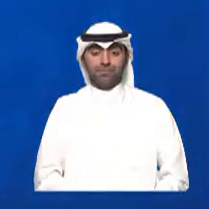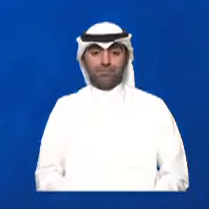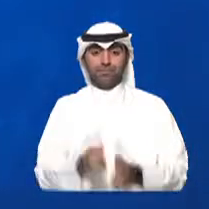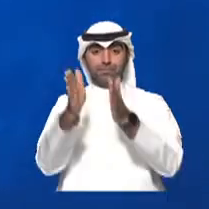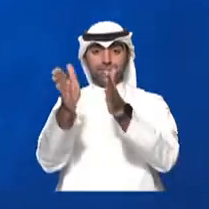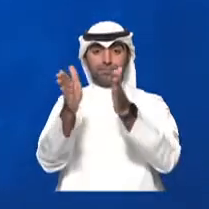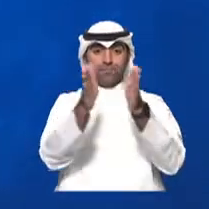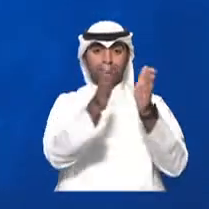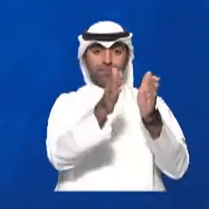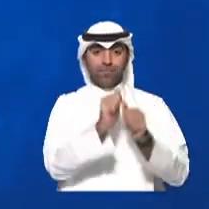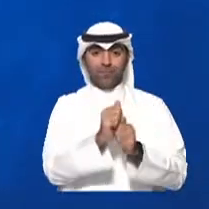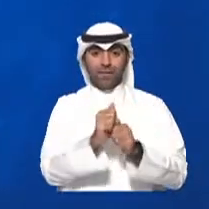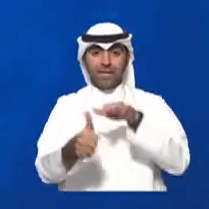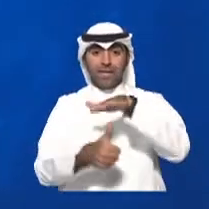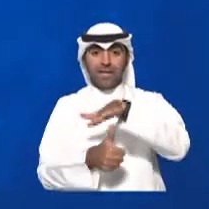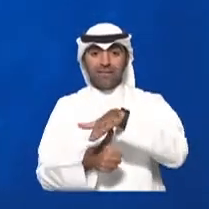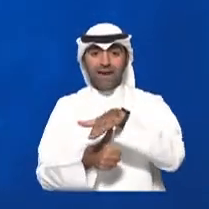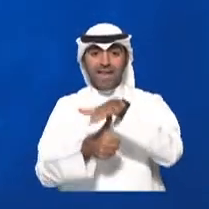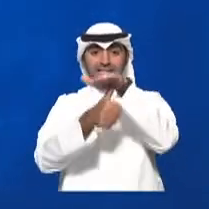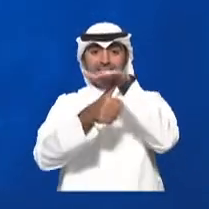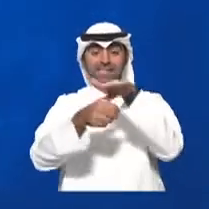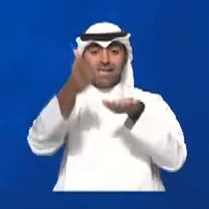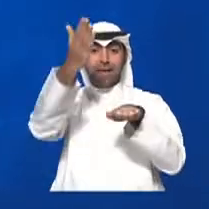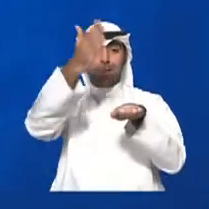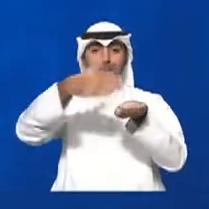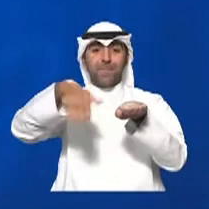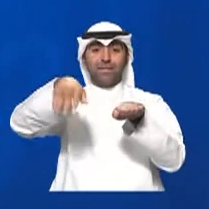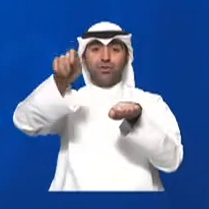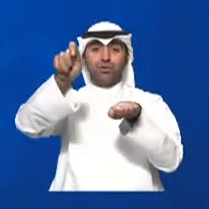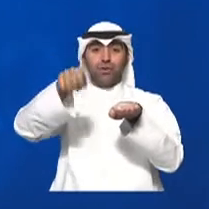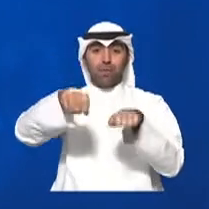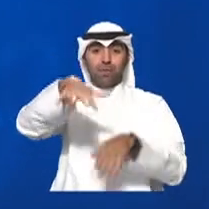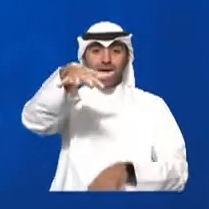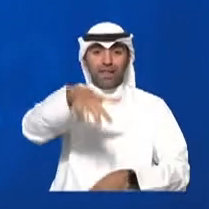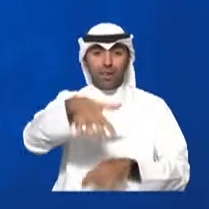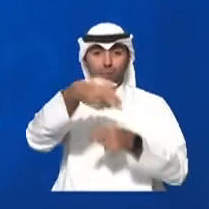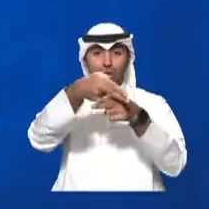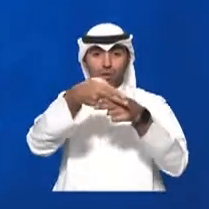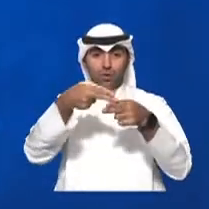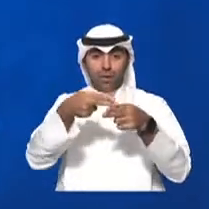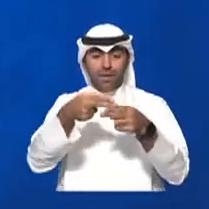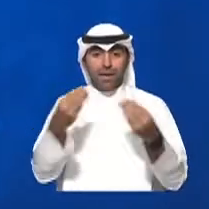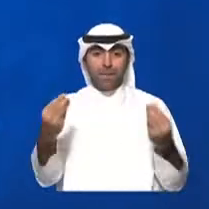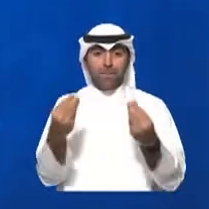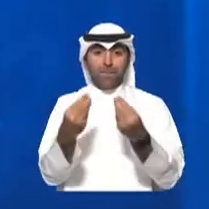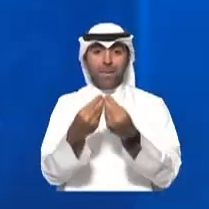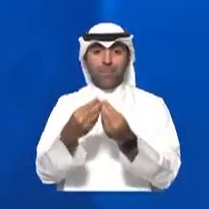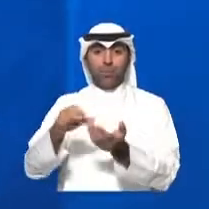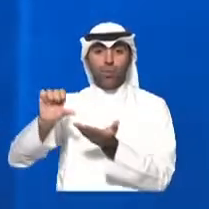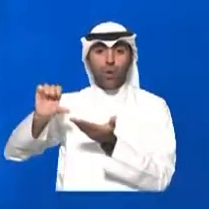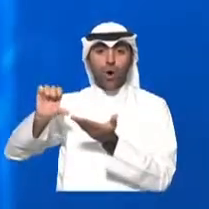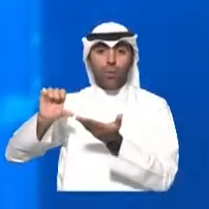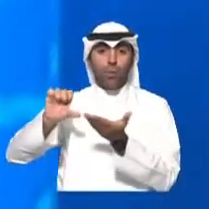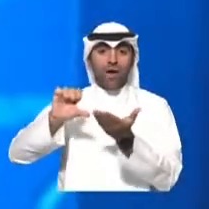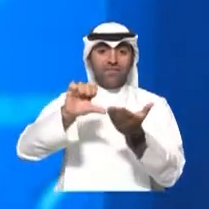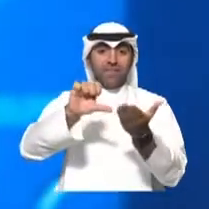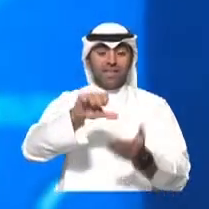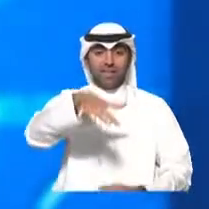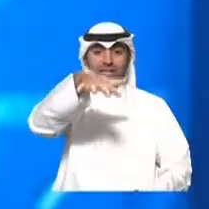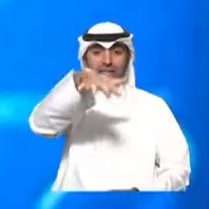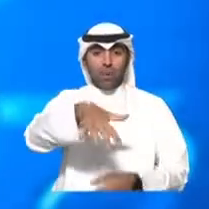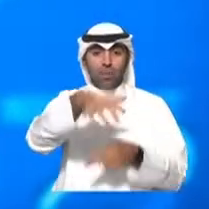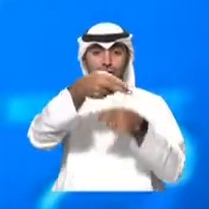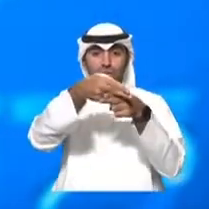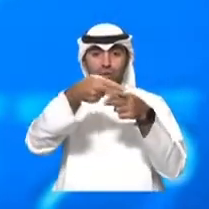عقد رئيس مجلس الأمة مرزوق علي الغانم والوفد المرافق البرلماني في العاصمة القطرية الدوحة اليوم